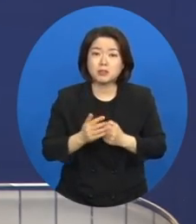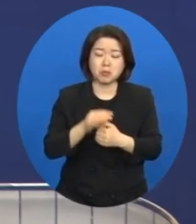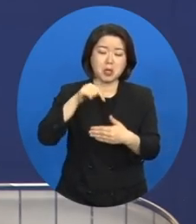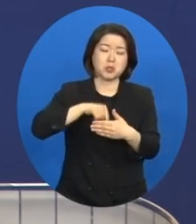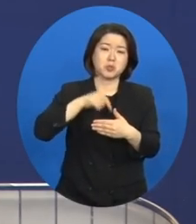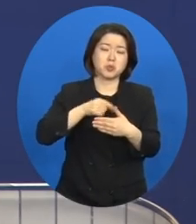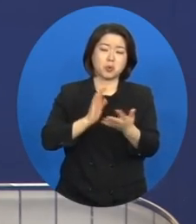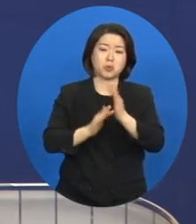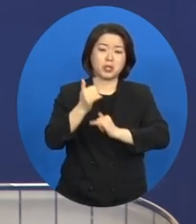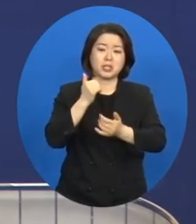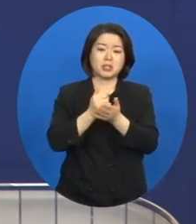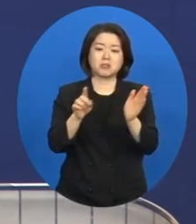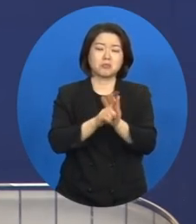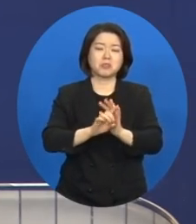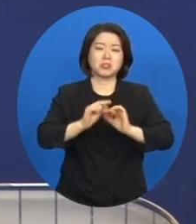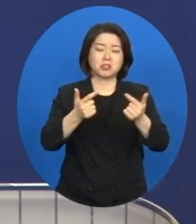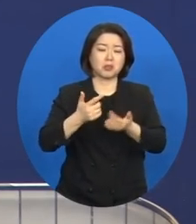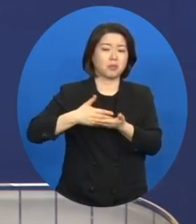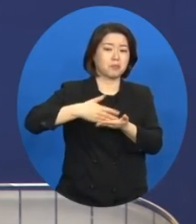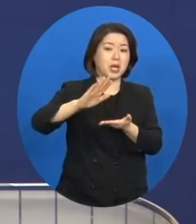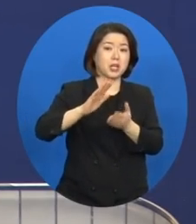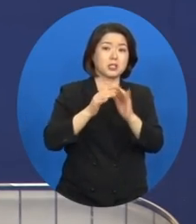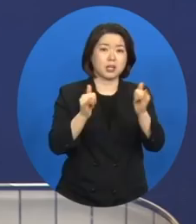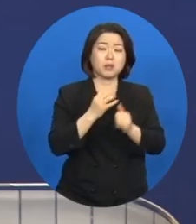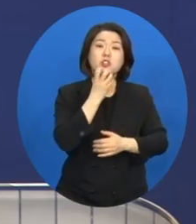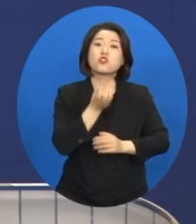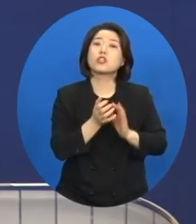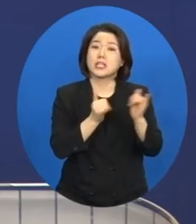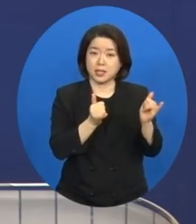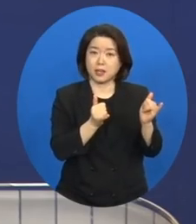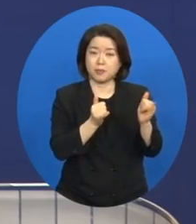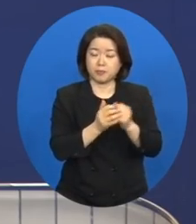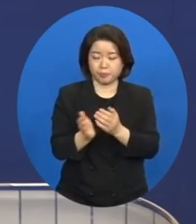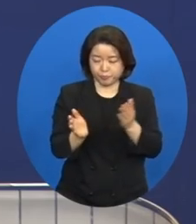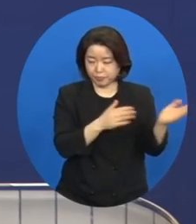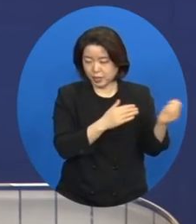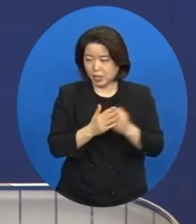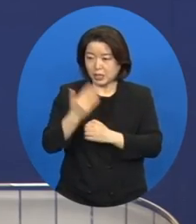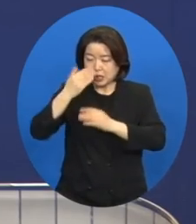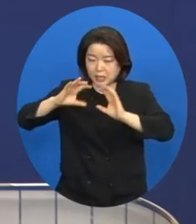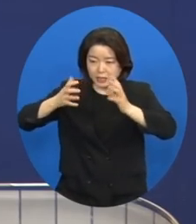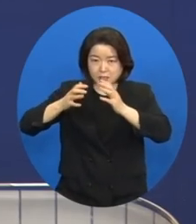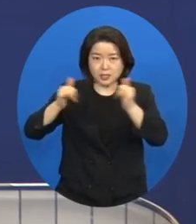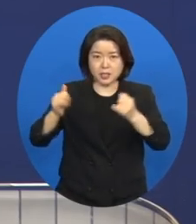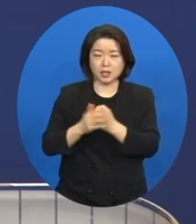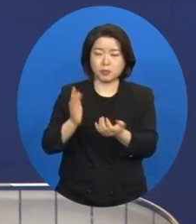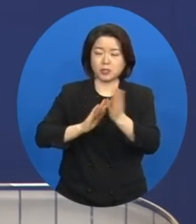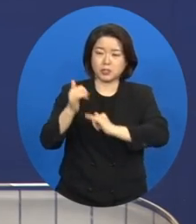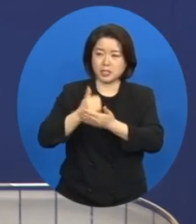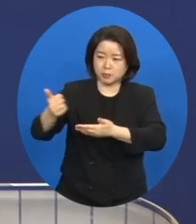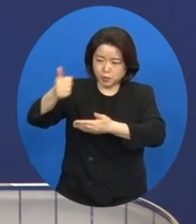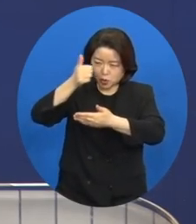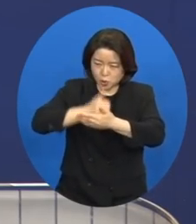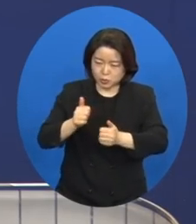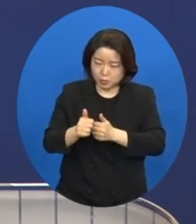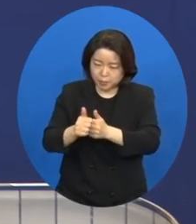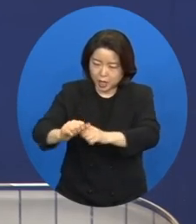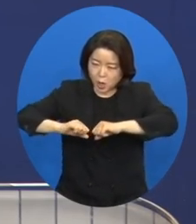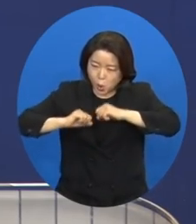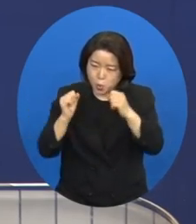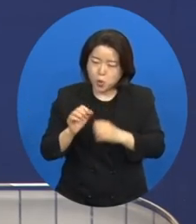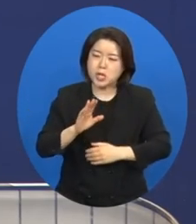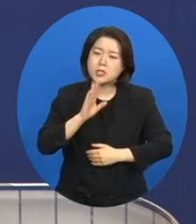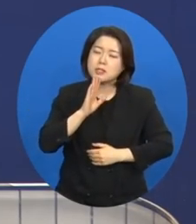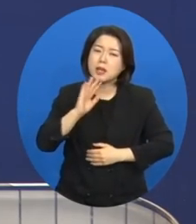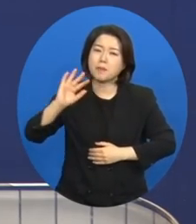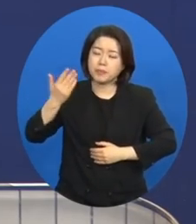믿지 않고 배척하는 사람들을 유대인이라고 표현하고요. 이스라엘은 예수님을 영접하고 따라가며 실제로 그분이 참된 제자가